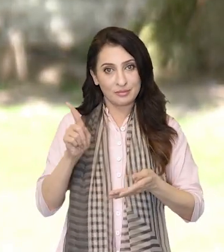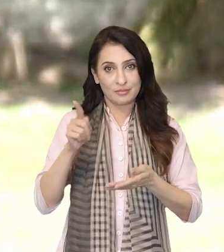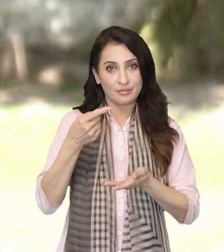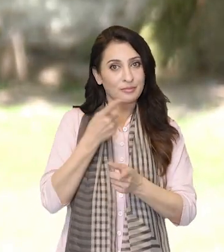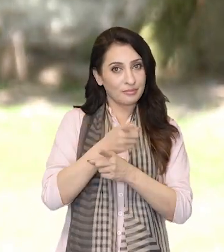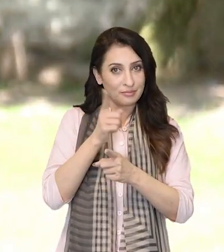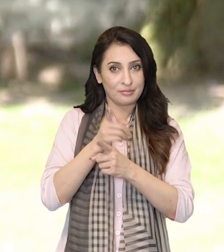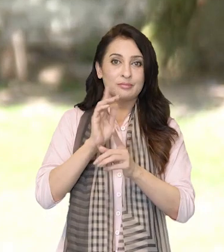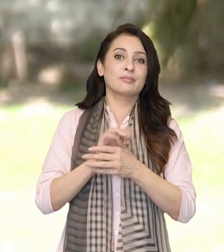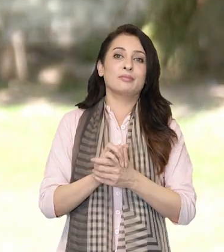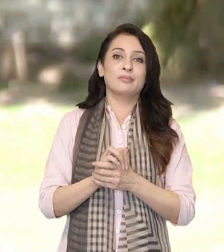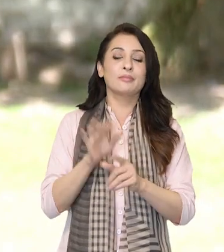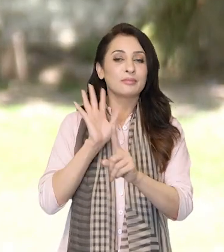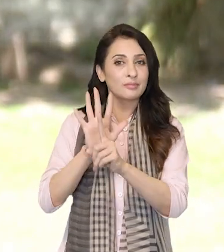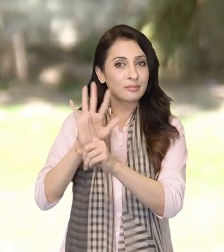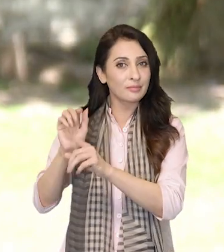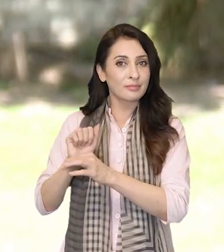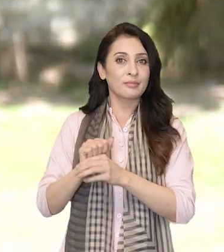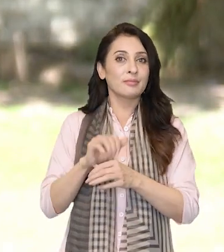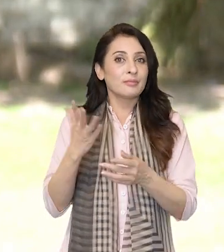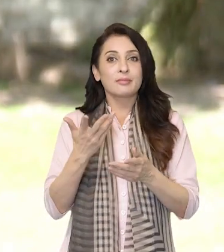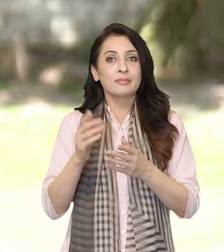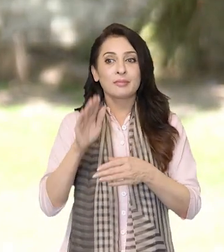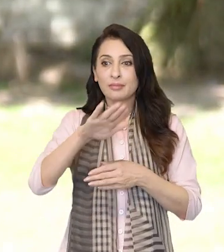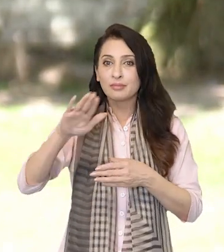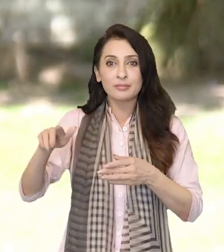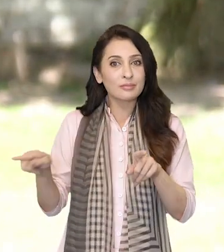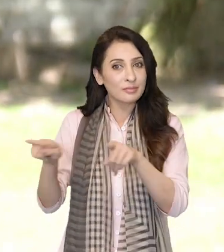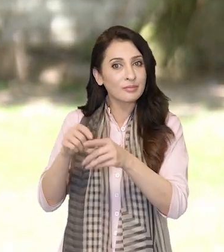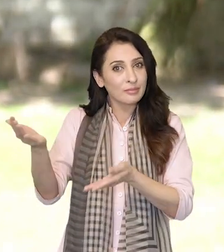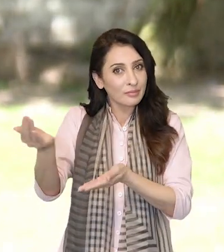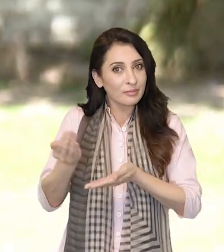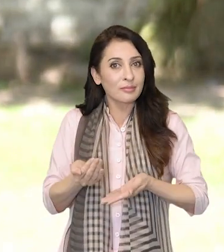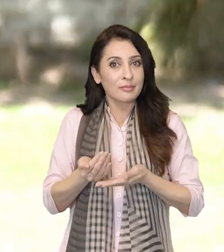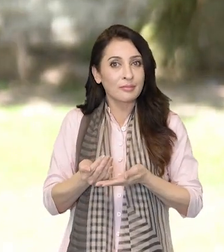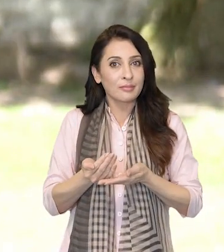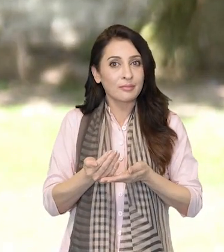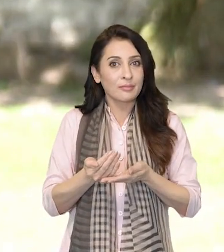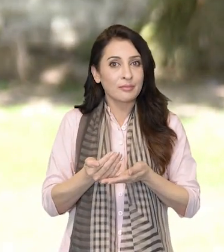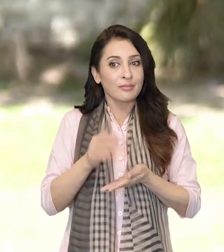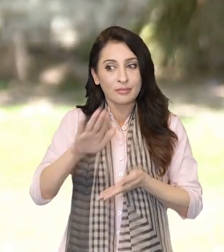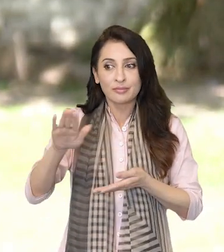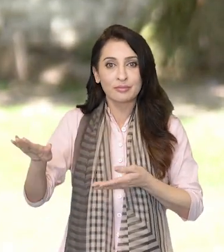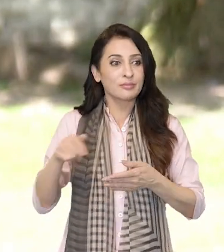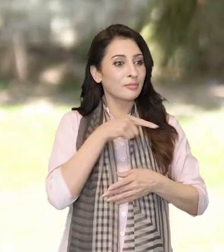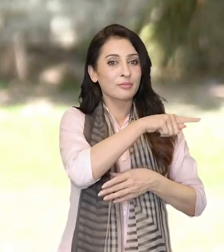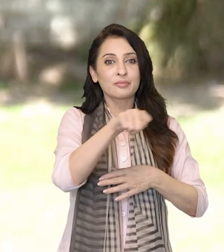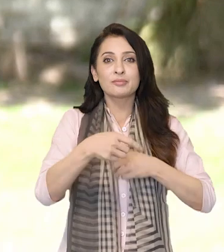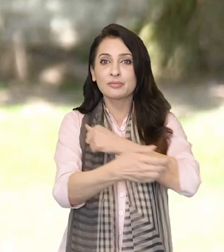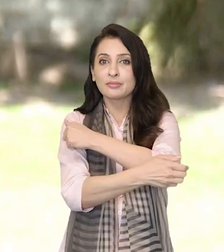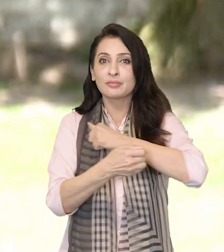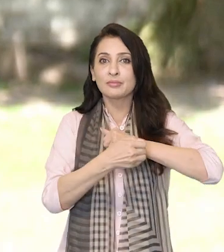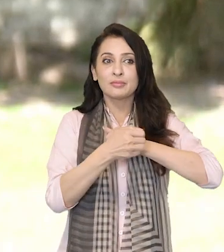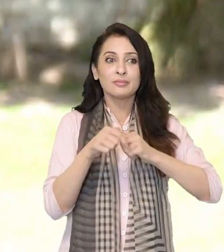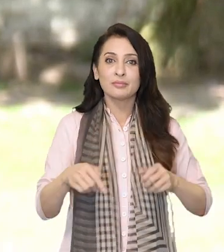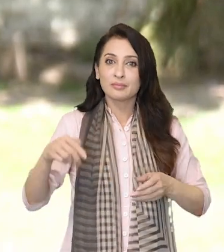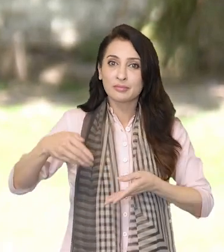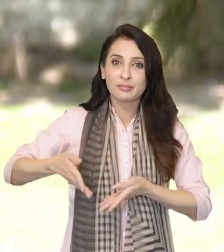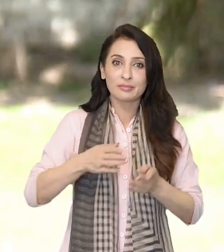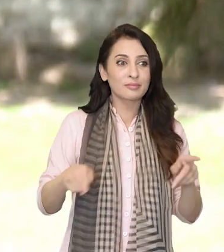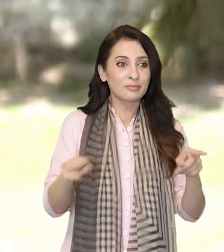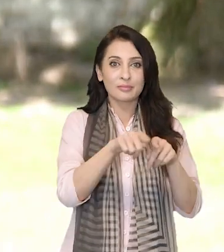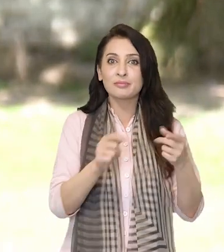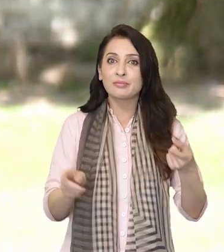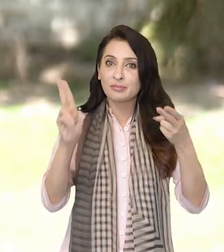जाएं। तो ये प्लेटफॉर्म्स हम लोगों की अवेयरनेस हमने क्रिएट की, लोगों के लेके आए इनके सामने कि आप अपने बच्चों को लेके आएँ,